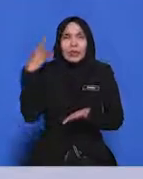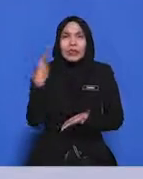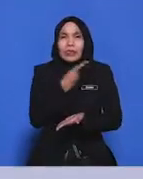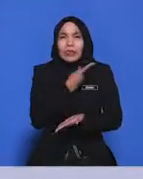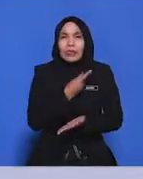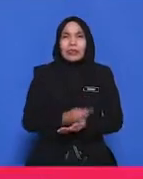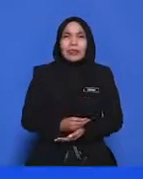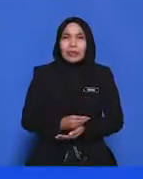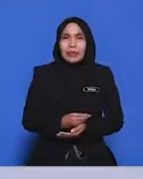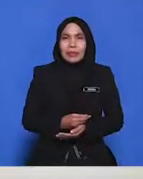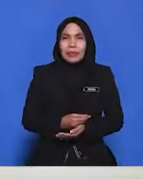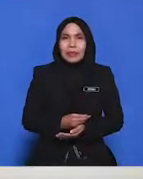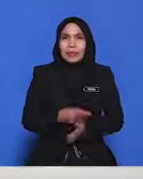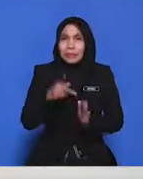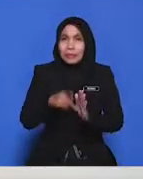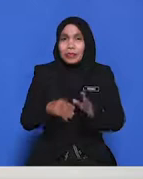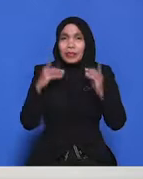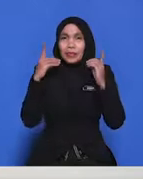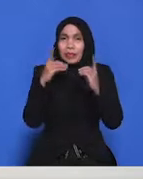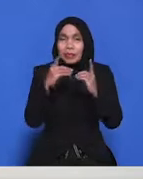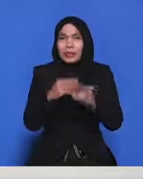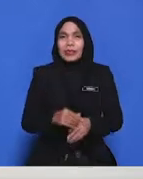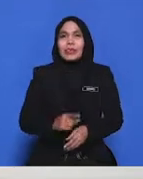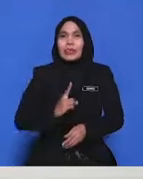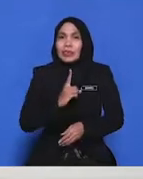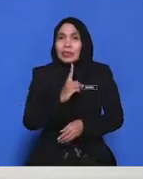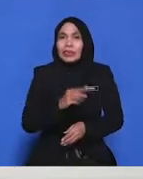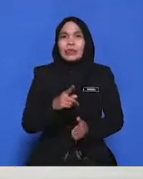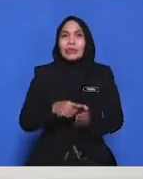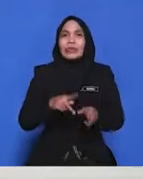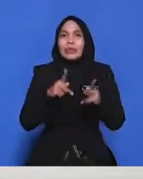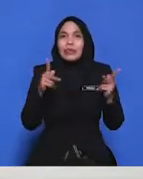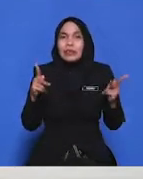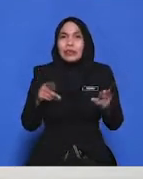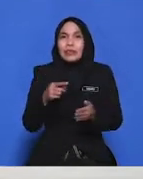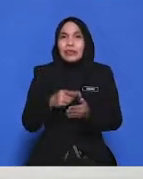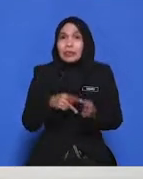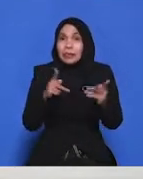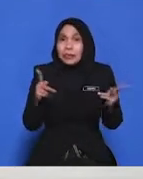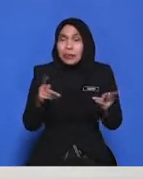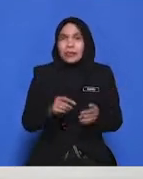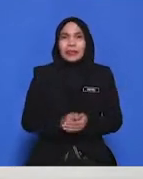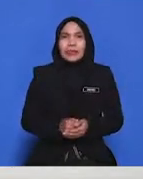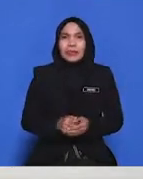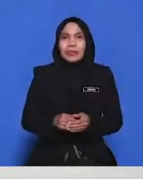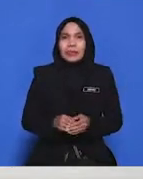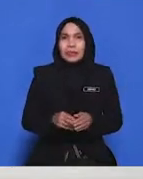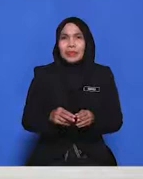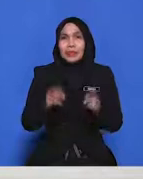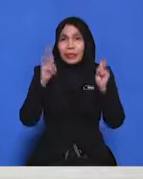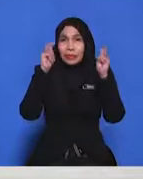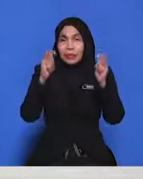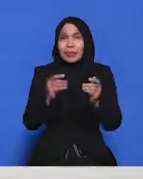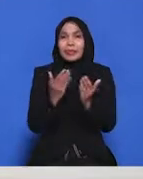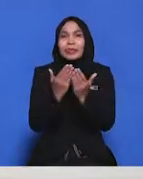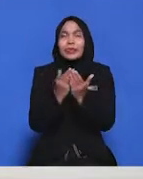Islam Tingkatan 5. Apa khabar semua anak murid ustazah? Kaifahalukum jami'an? Ustazah doakan keadaan